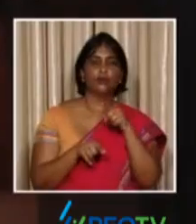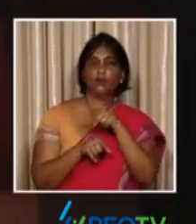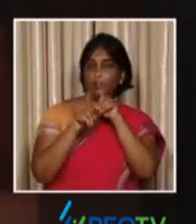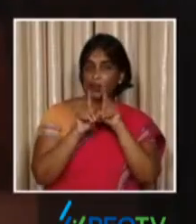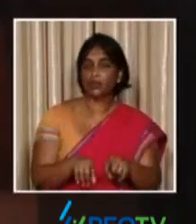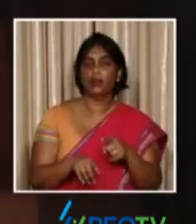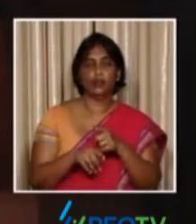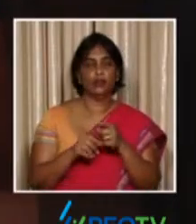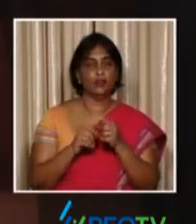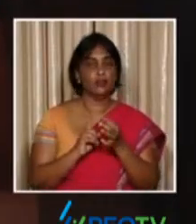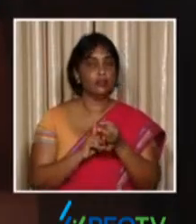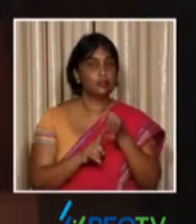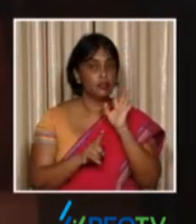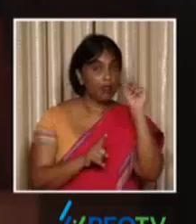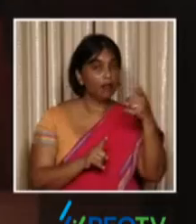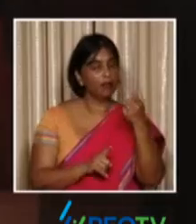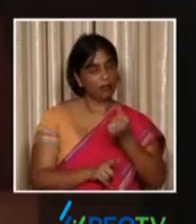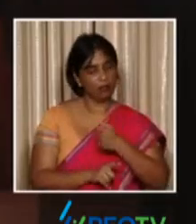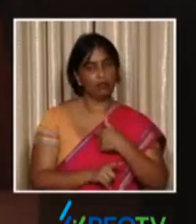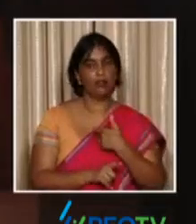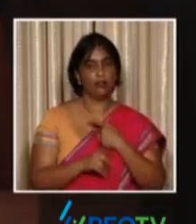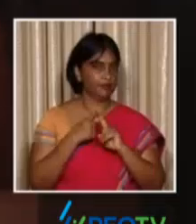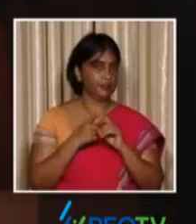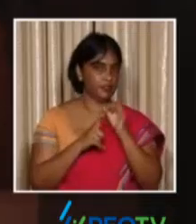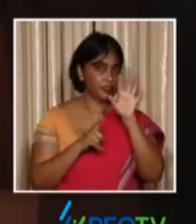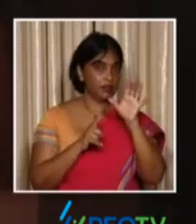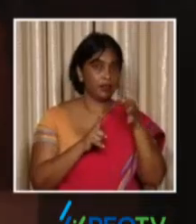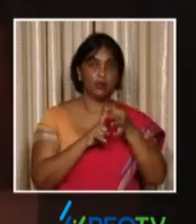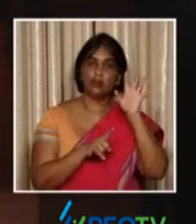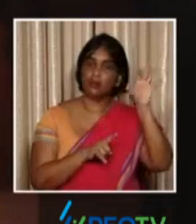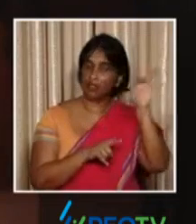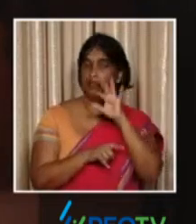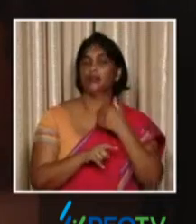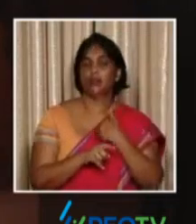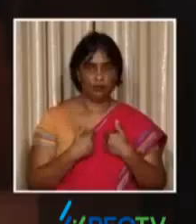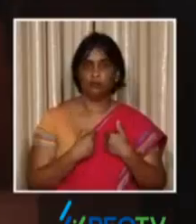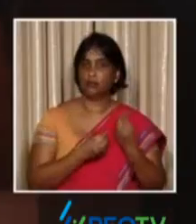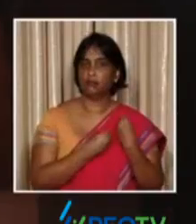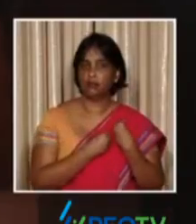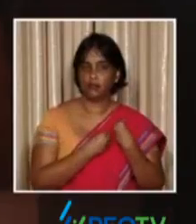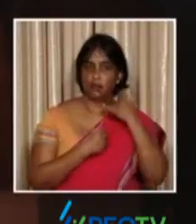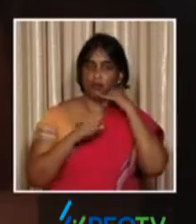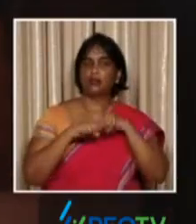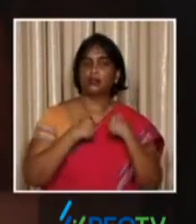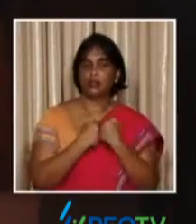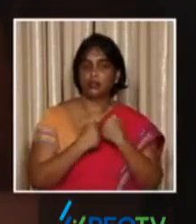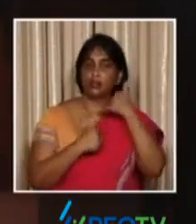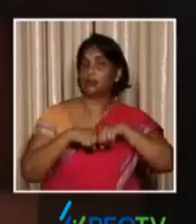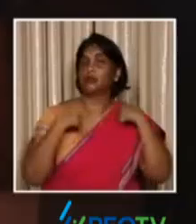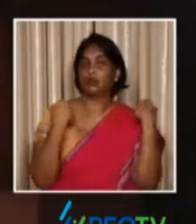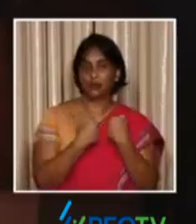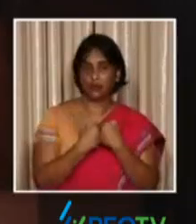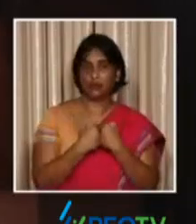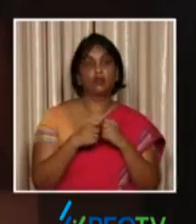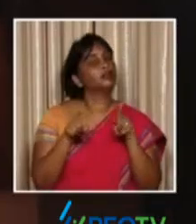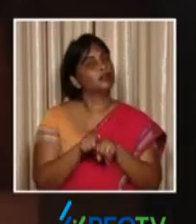මේකේ සභාපතිත්වයේ නම් කිරීම අපිට වාර දෙන්න දෙවෙනි කාරණාව 911 අපිට කියන්නේ විපක්ෂයට සමග ජන බලවේද සමග ජන සන්දහනයේ